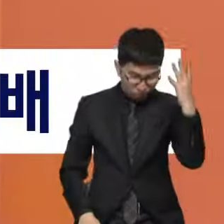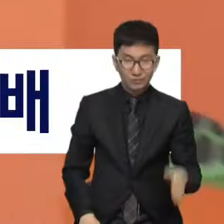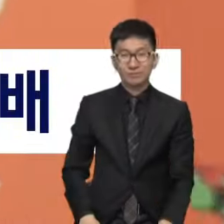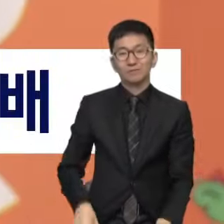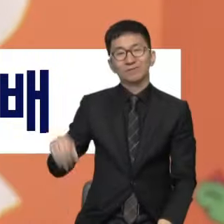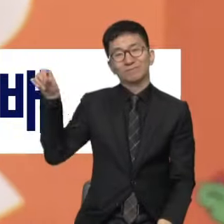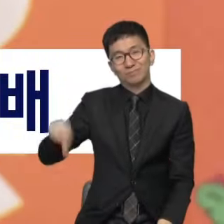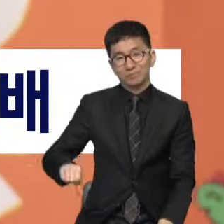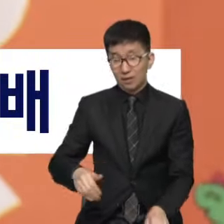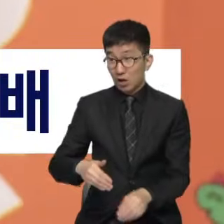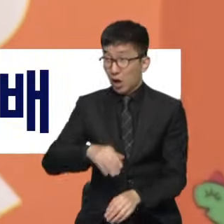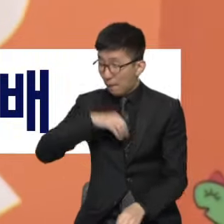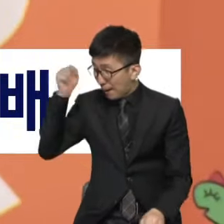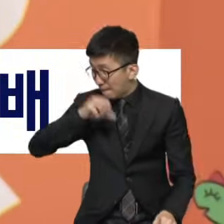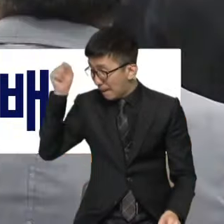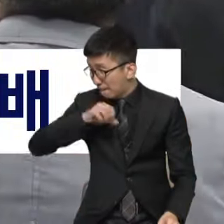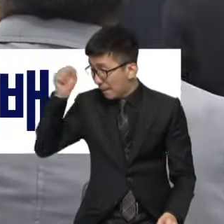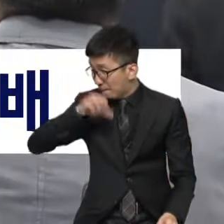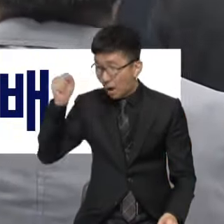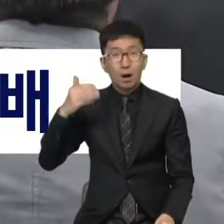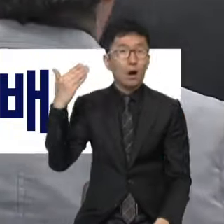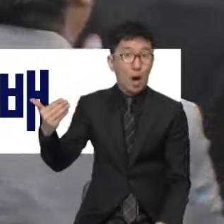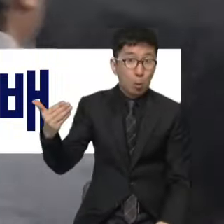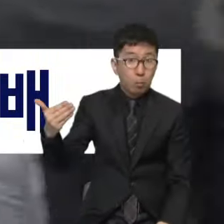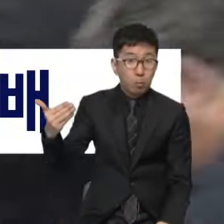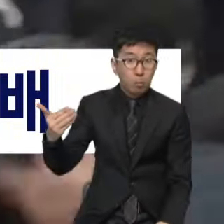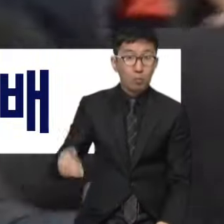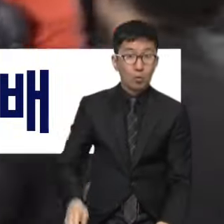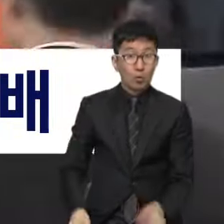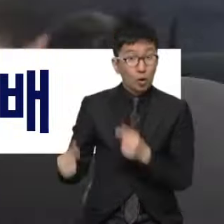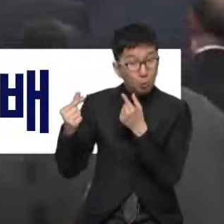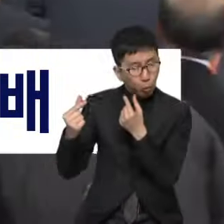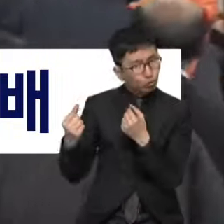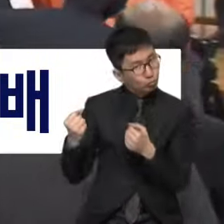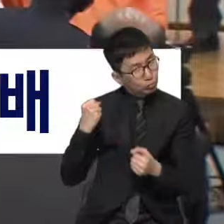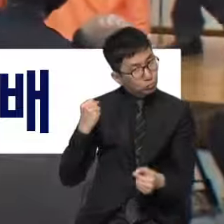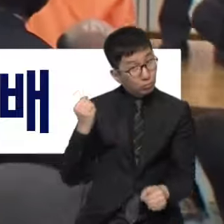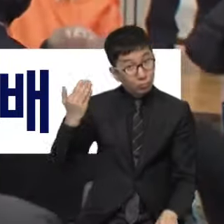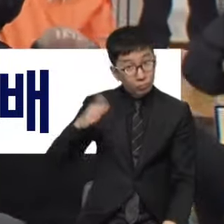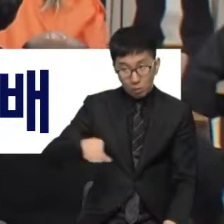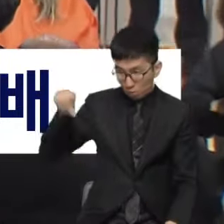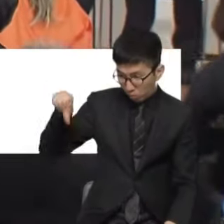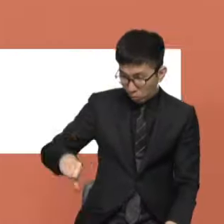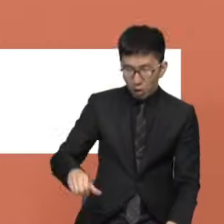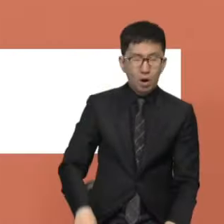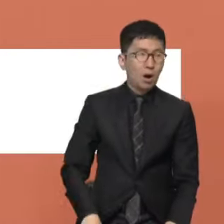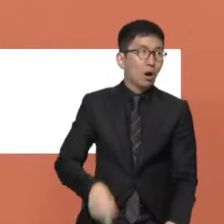내리 구선을 했을 정도로 보수의 텃밭이어서 자민당에겐 더 뼈아픈 패배입니다.